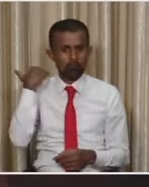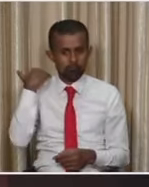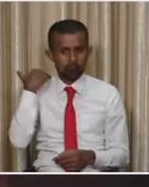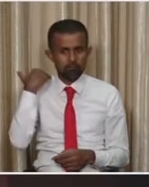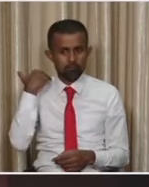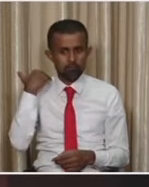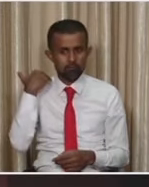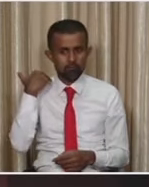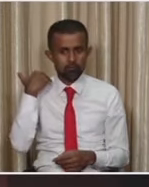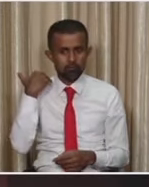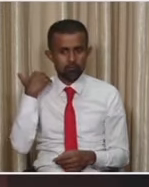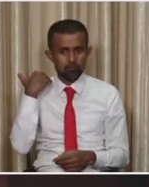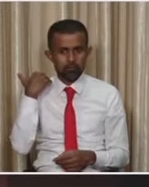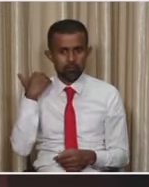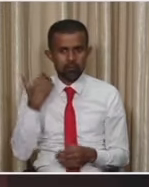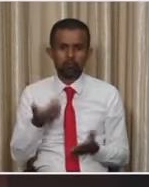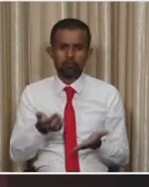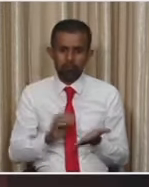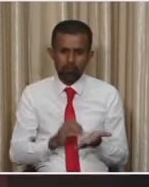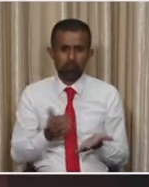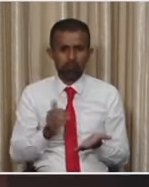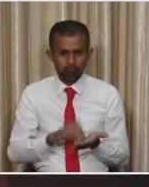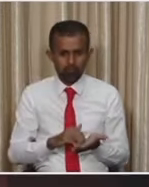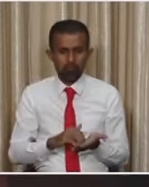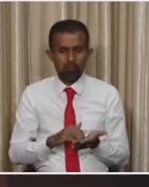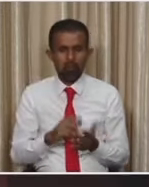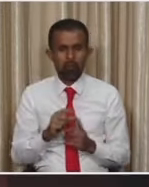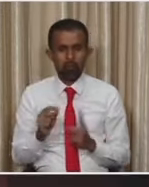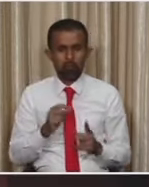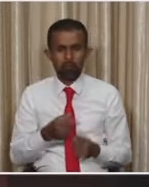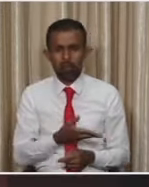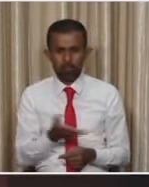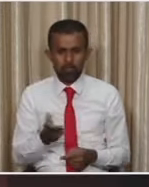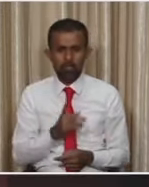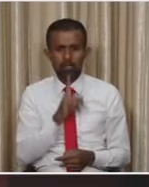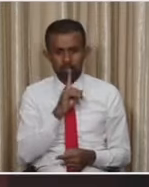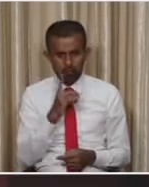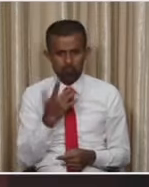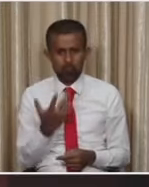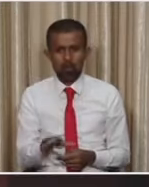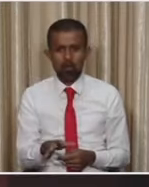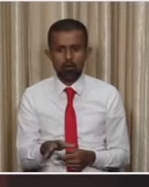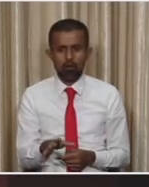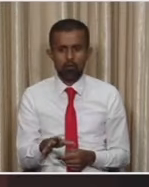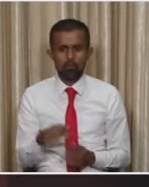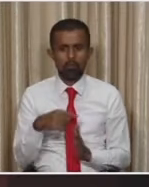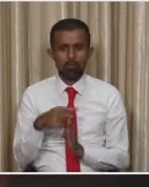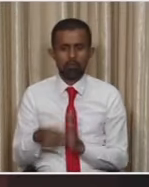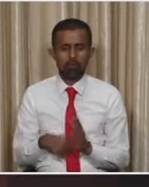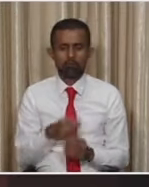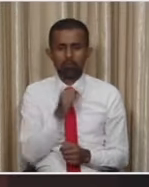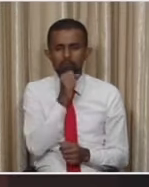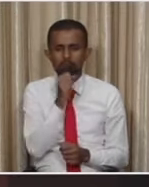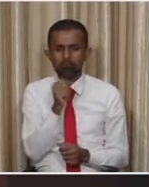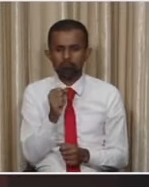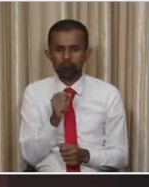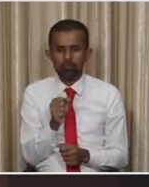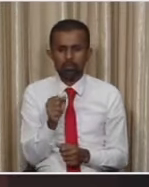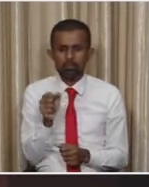ගණනාවකදී පුන පුනාම මේ පාර්ලිමේන්තු සභාවේ ප්‍රකාශ කරා, මේ රටේ වැඩිහිටි